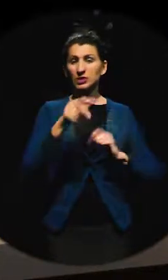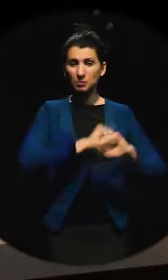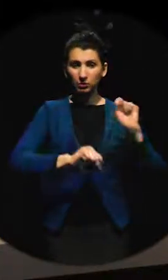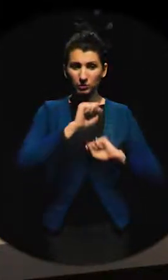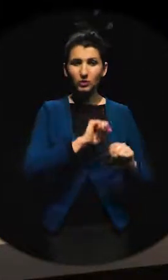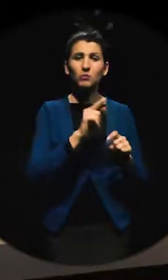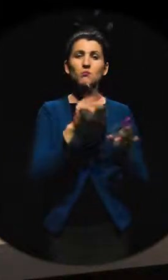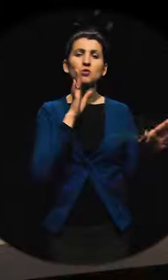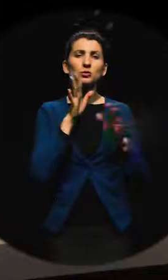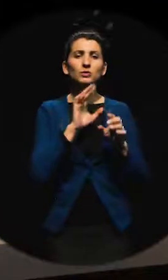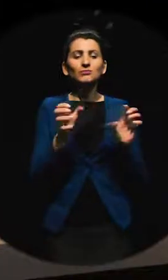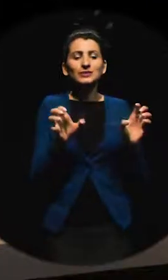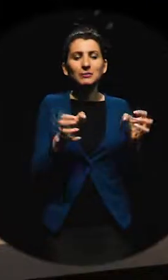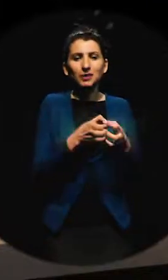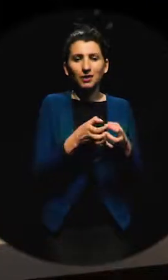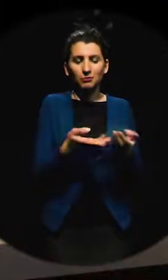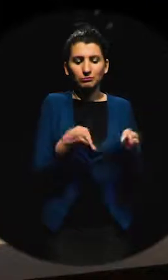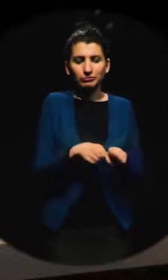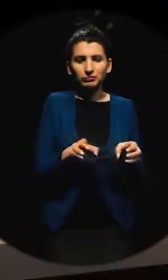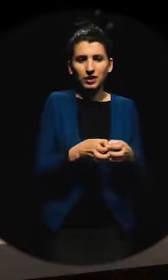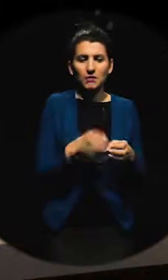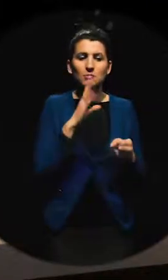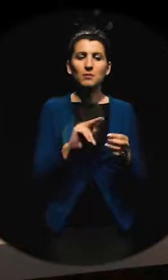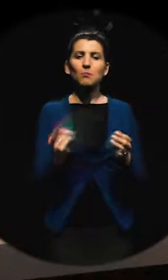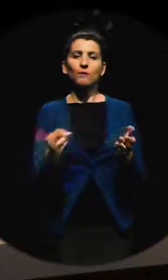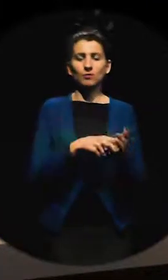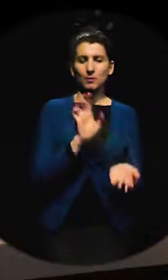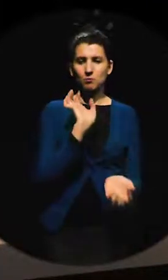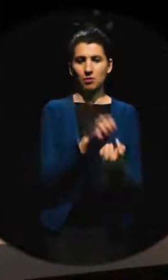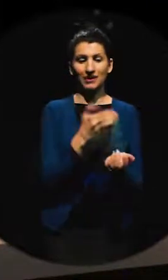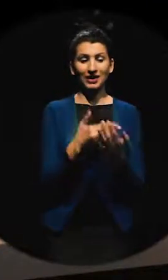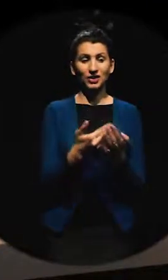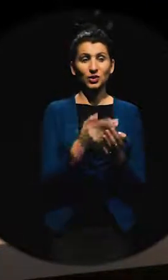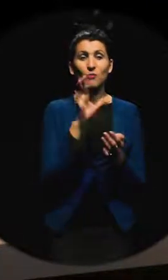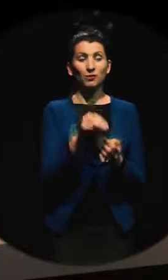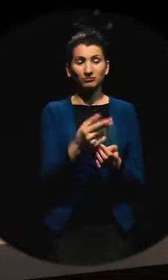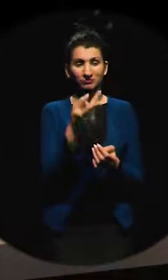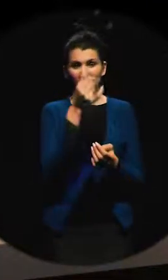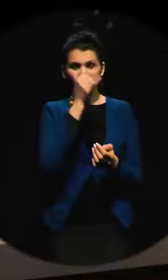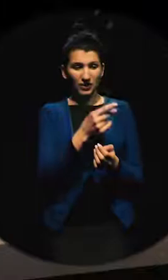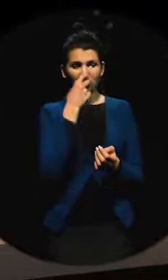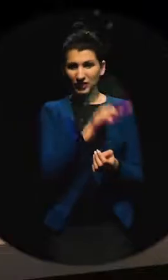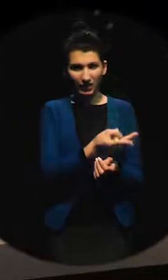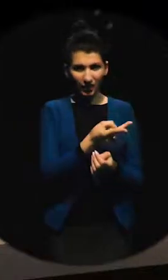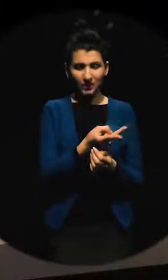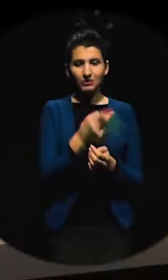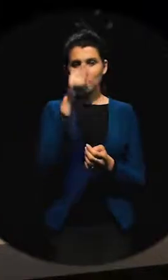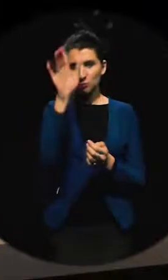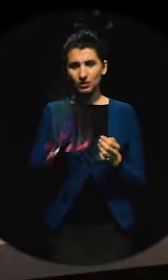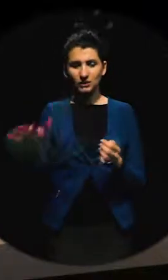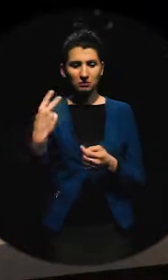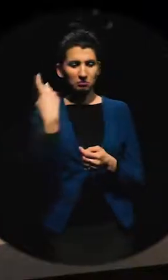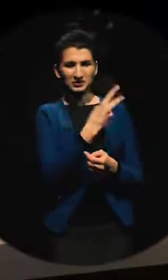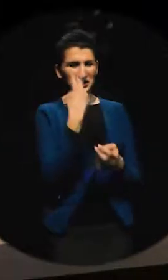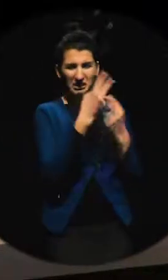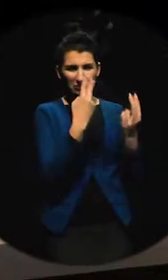niejako zamknięte w takiej podwójnej pułapce. Z jednej strony są właśnie niewidzialne jako członkowie